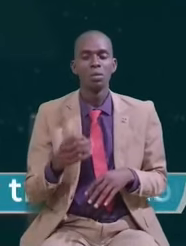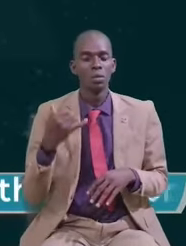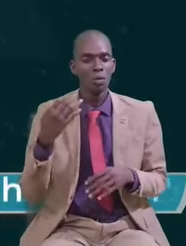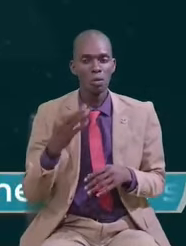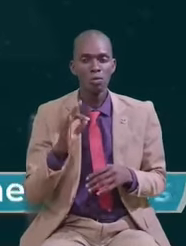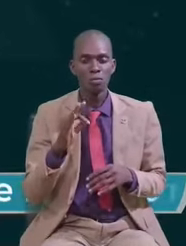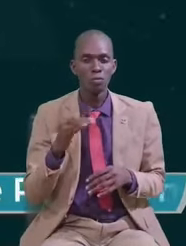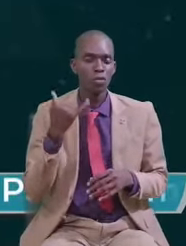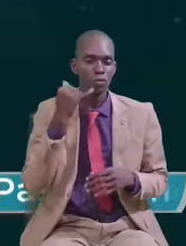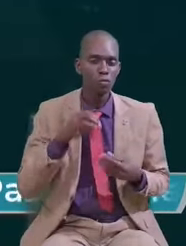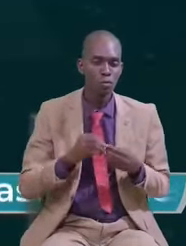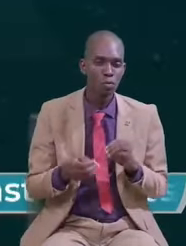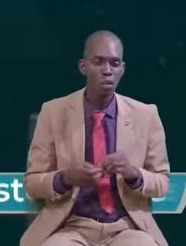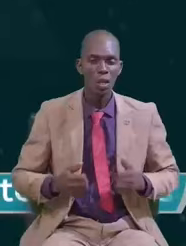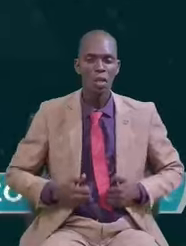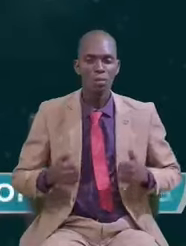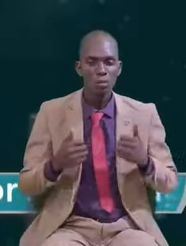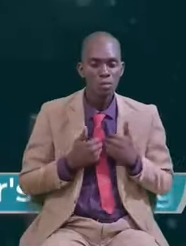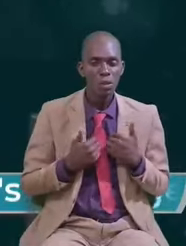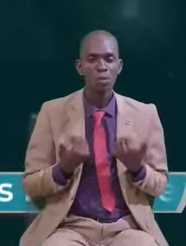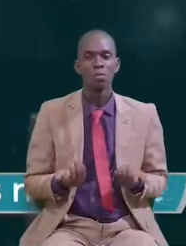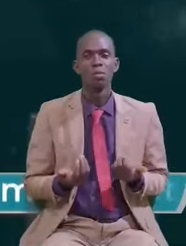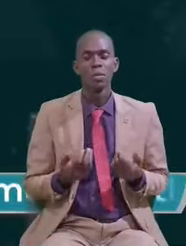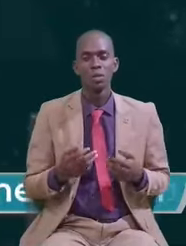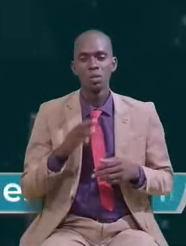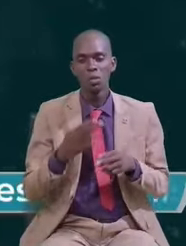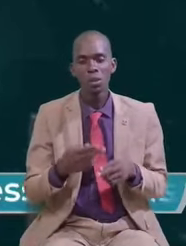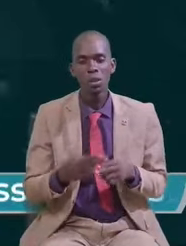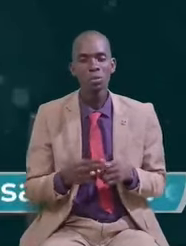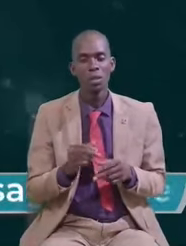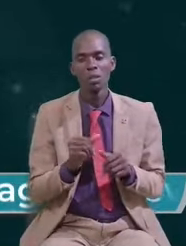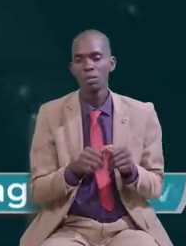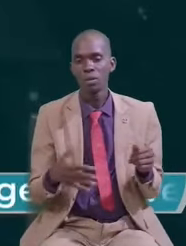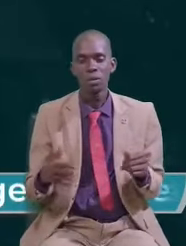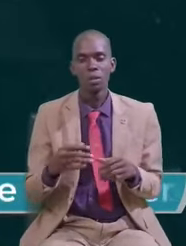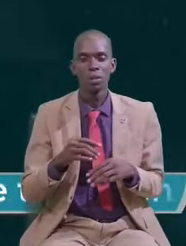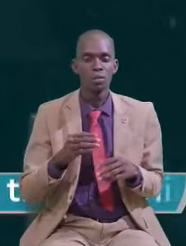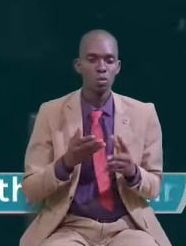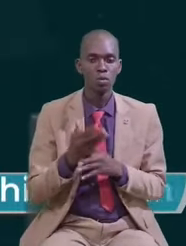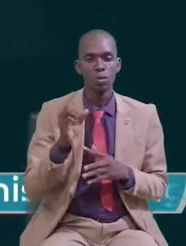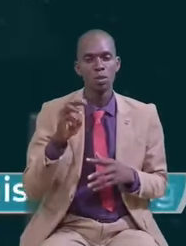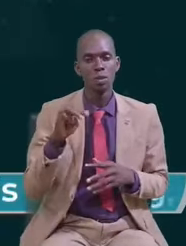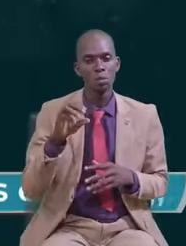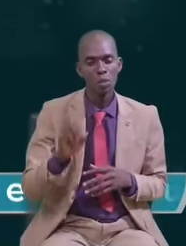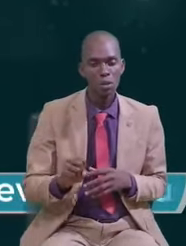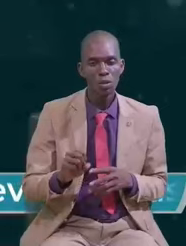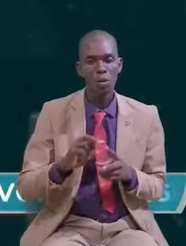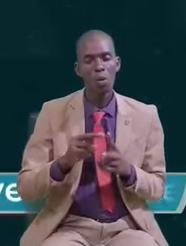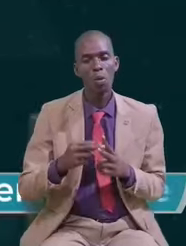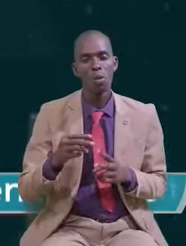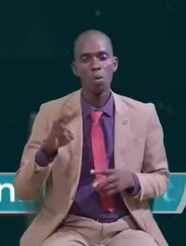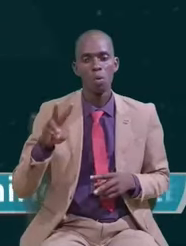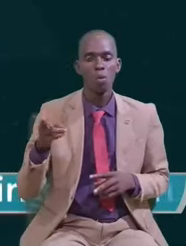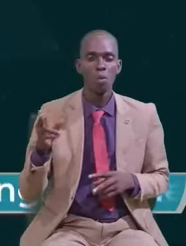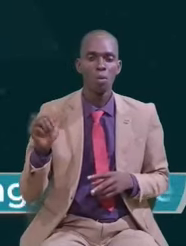au numéro. Soit un numéro vocal, un message par WhatsApp,